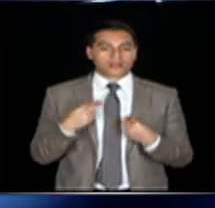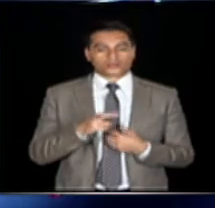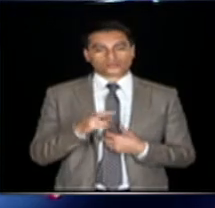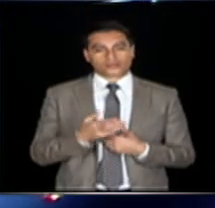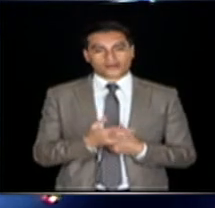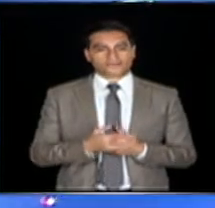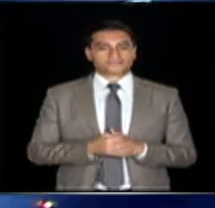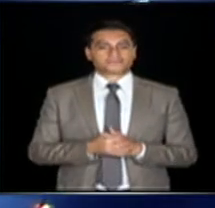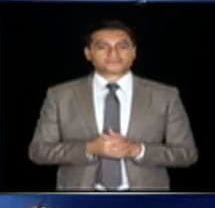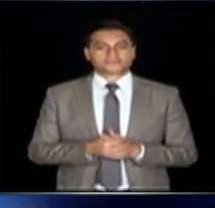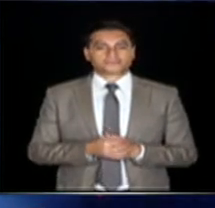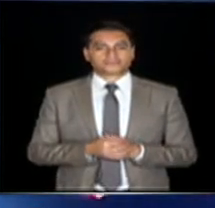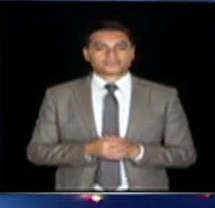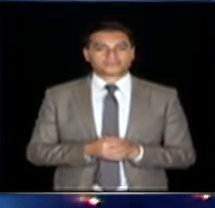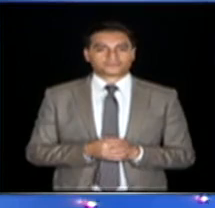هو